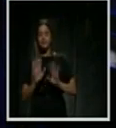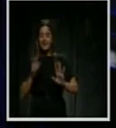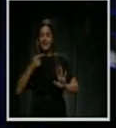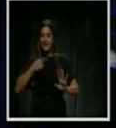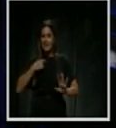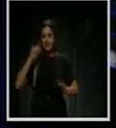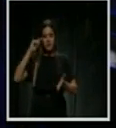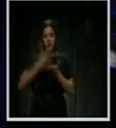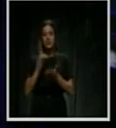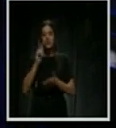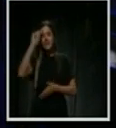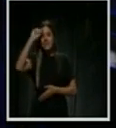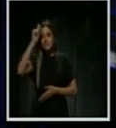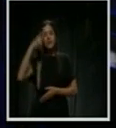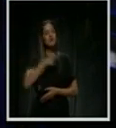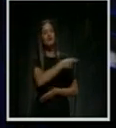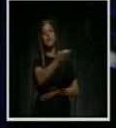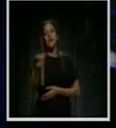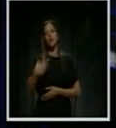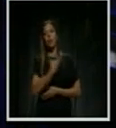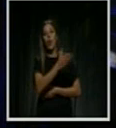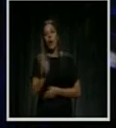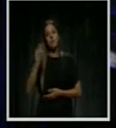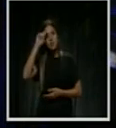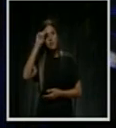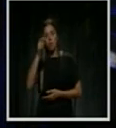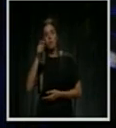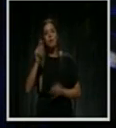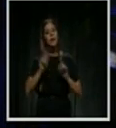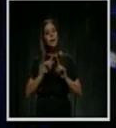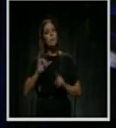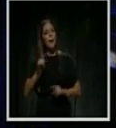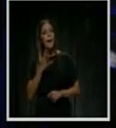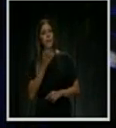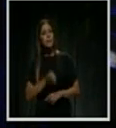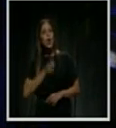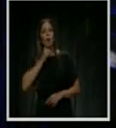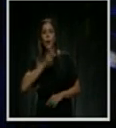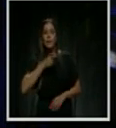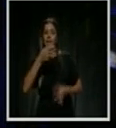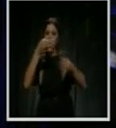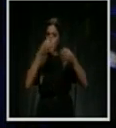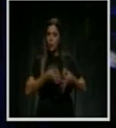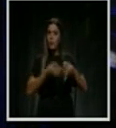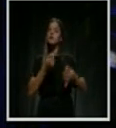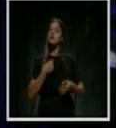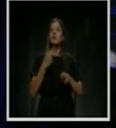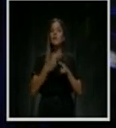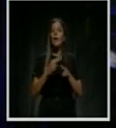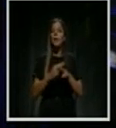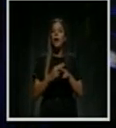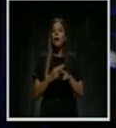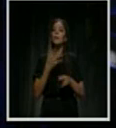rispett sħiħ lejn l-istituzzjonijiet però fejn tkun meħtieġa kritika kostruttiva. Dik il-kritika nagħmilha